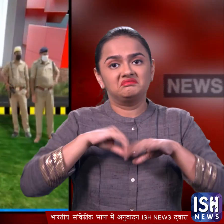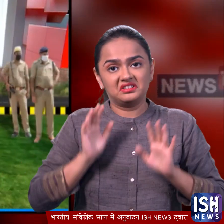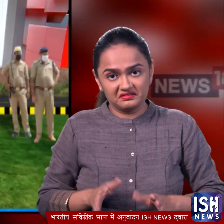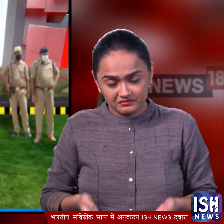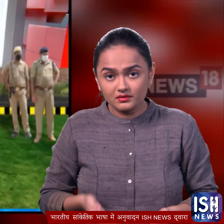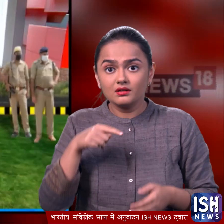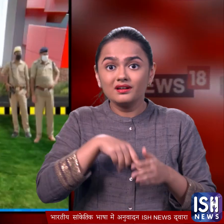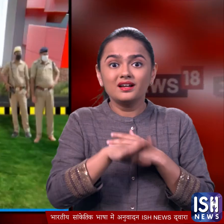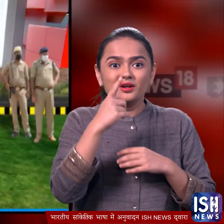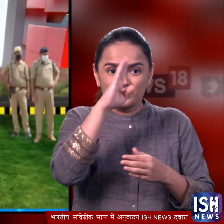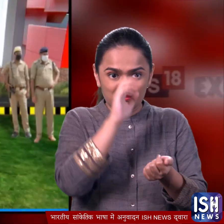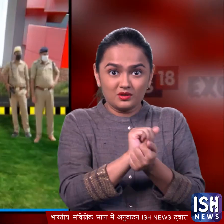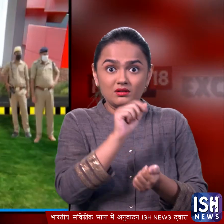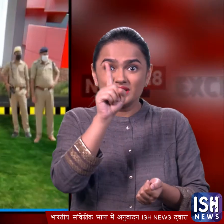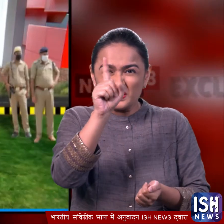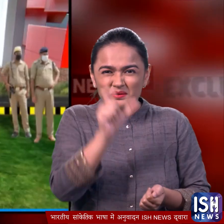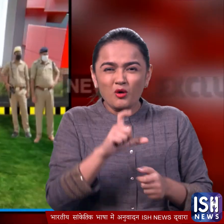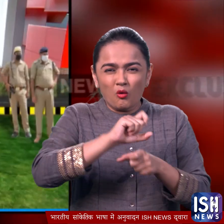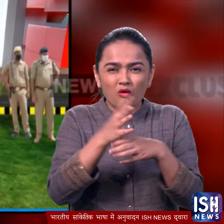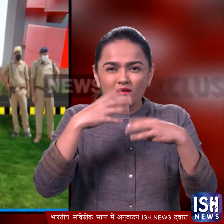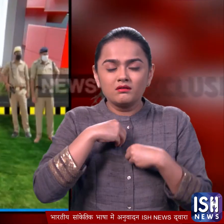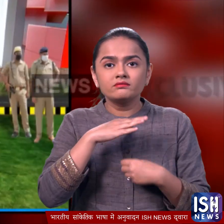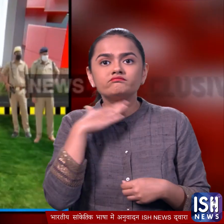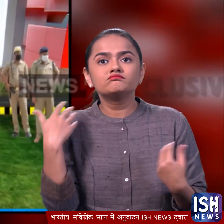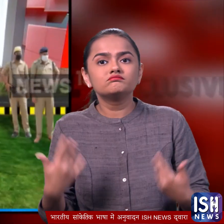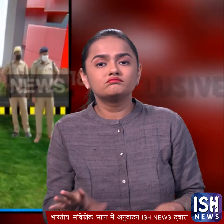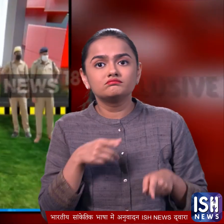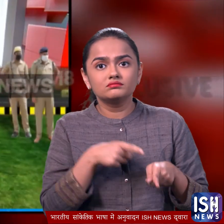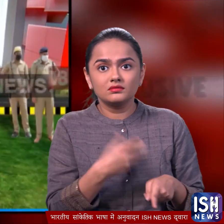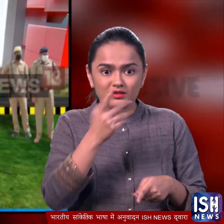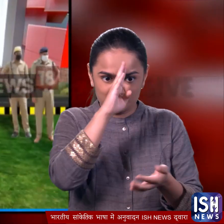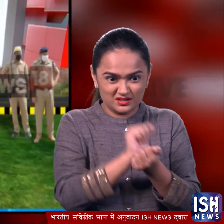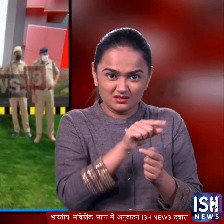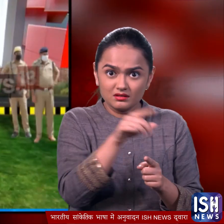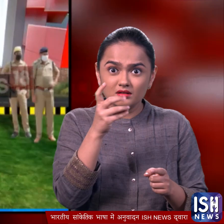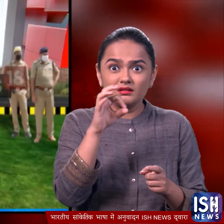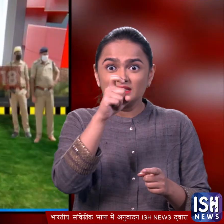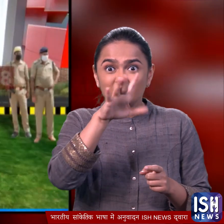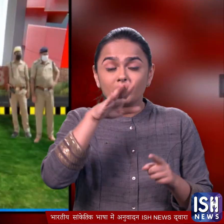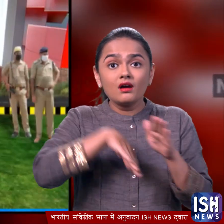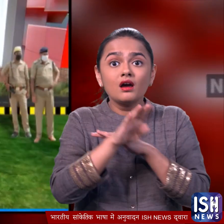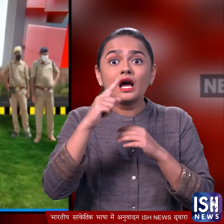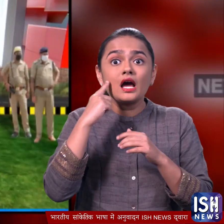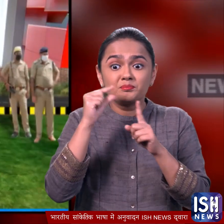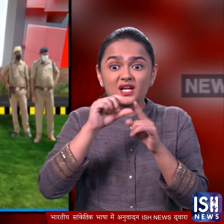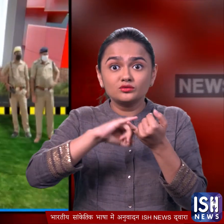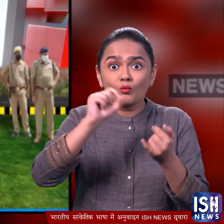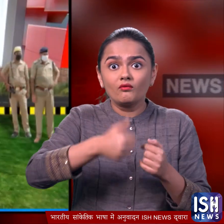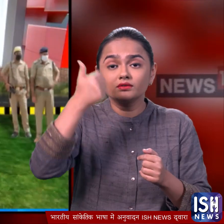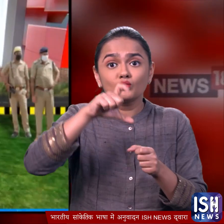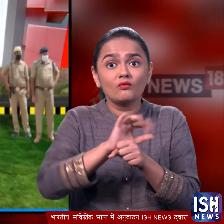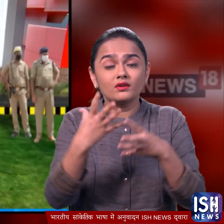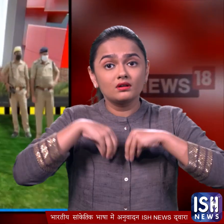गए। उनमें एक पुलिस वाले की कोरोना ने जिंदगी भी छीन ली। कोरोना पॉजिटिव होने वाले पुलिसकर्मियों में 75 आईपीएस अधिकारी बताए